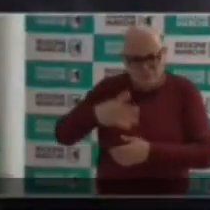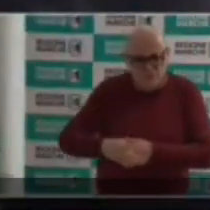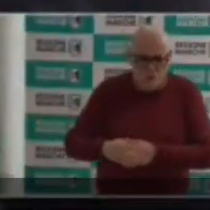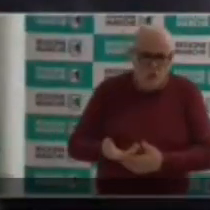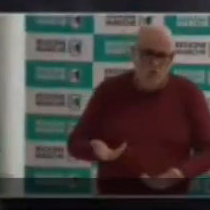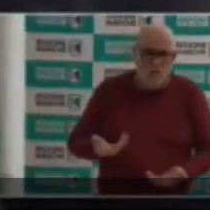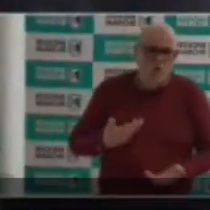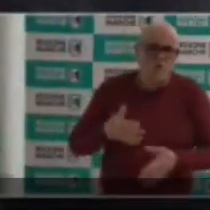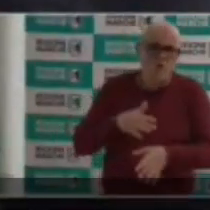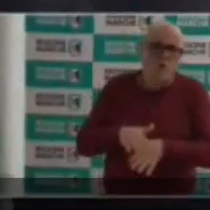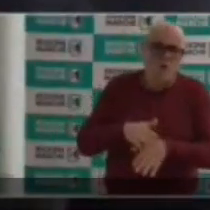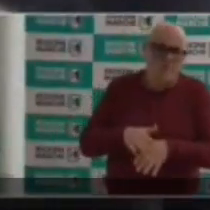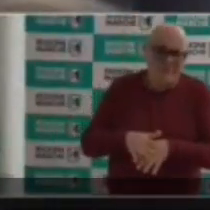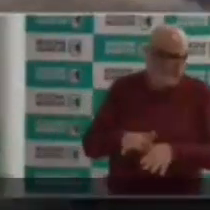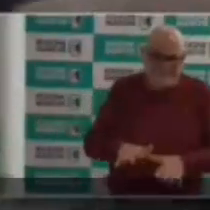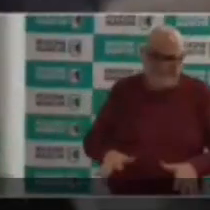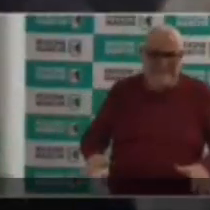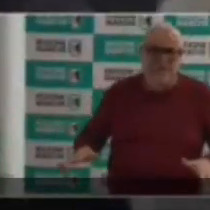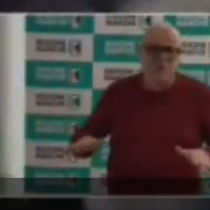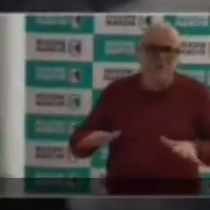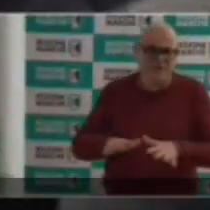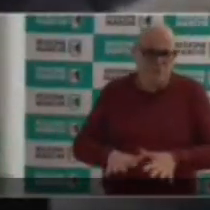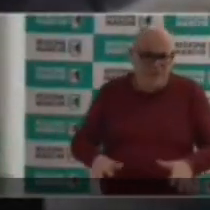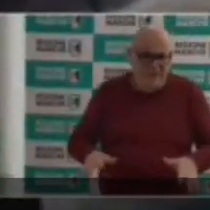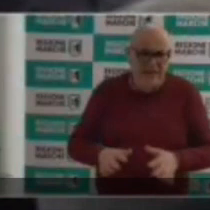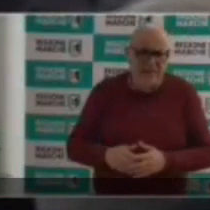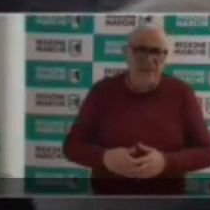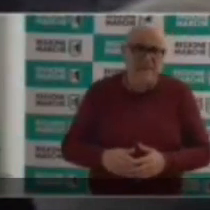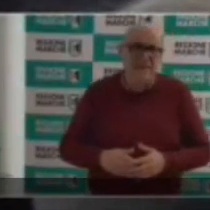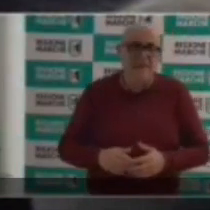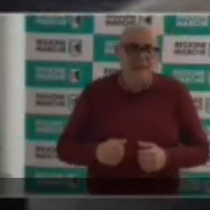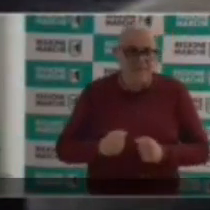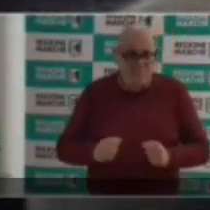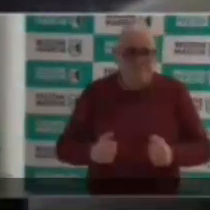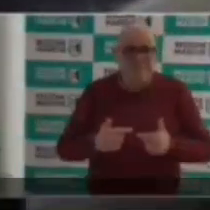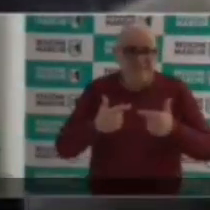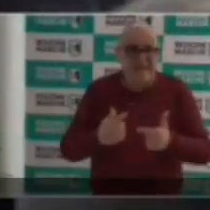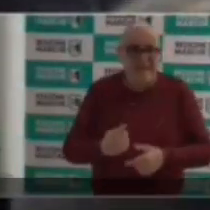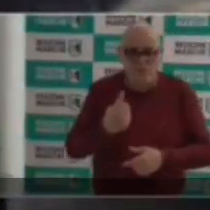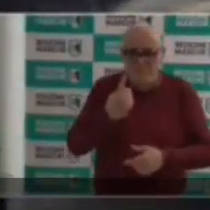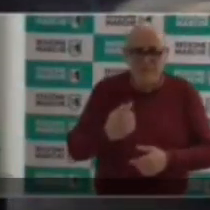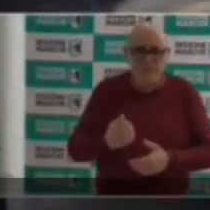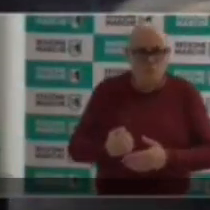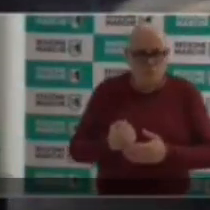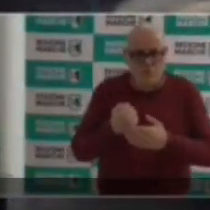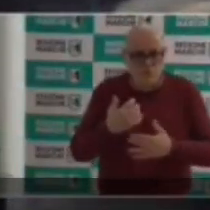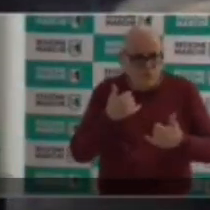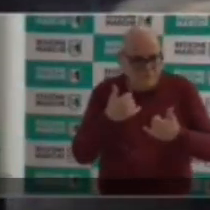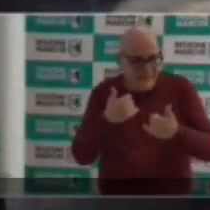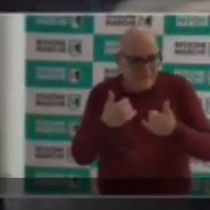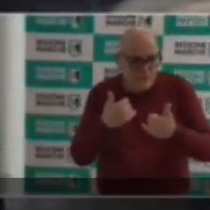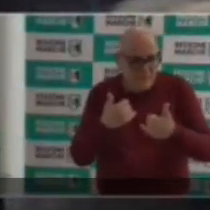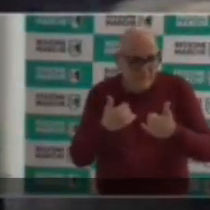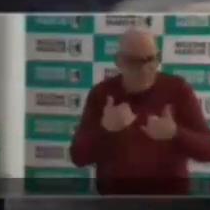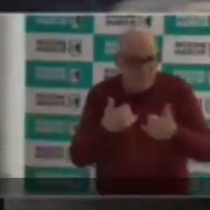nel senso che non tutte le associazioni stanno da tutte le parti, ma fondamentalmente riusciamo a dare un primo supporto, che è quello telefonico, che è quello anche